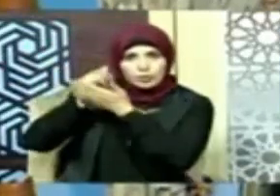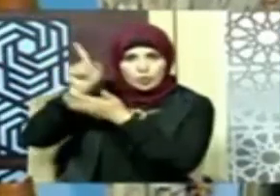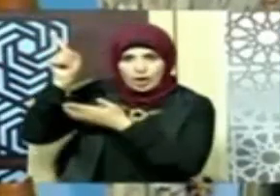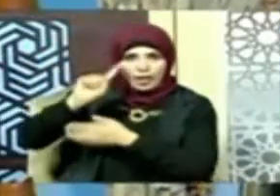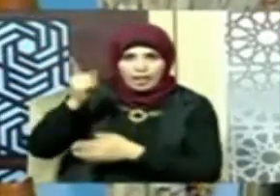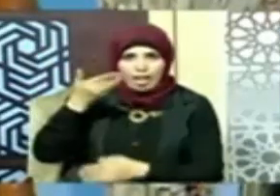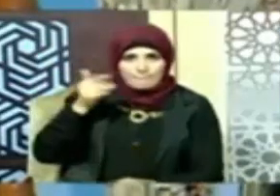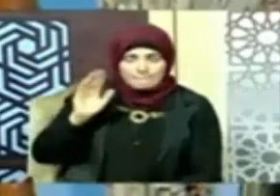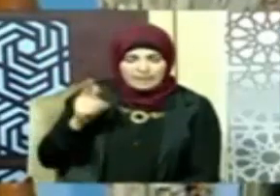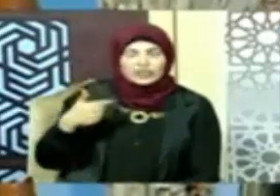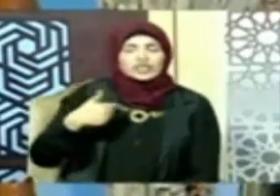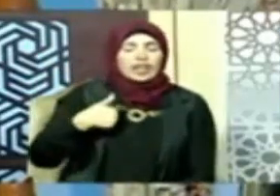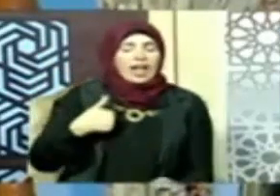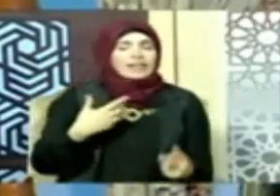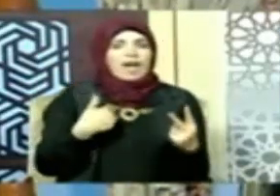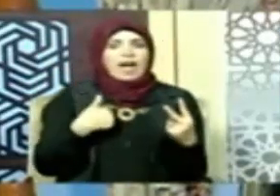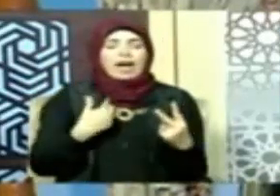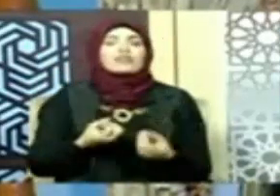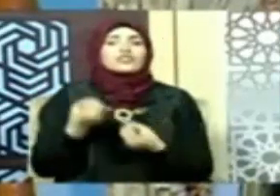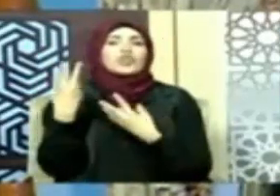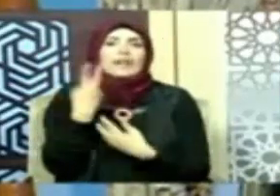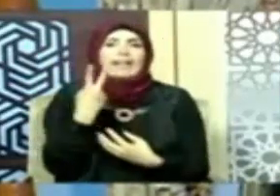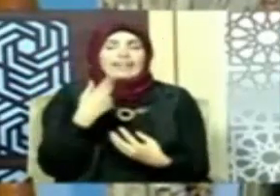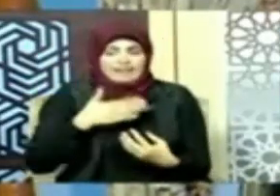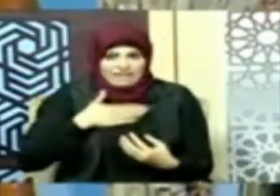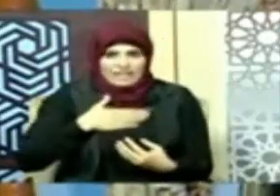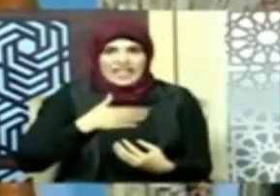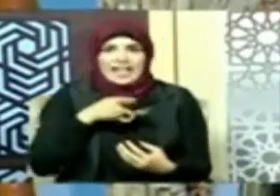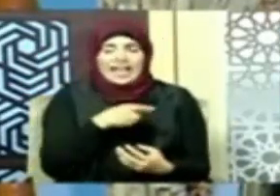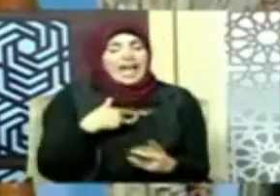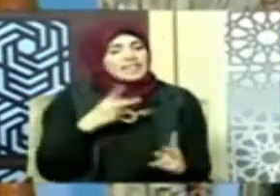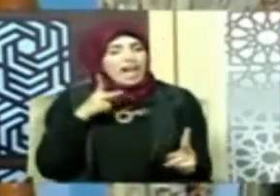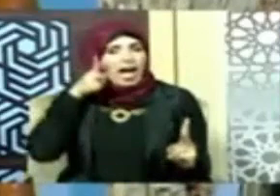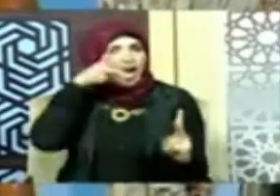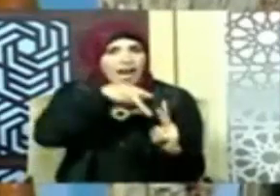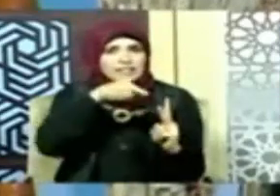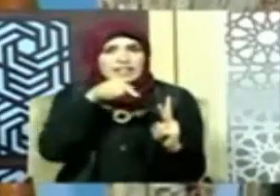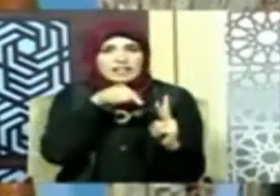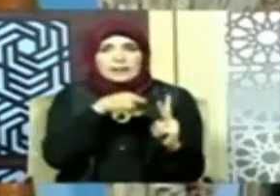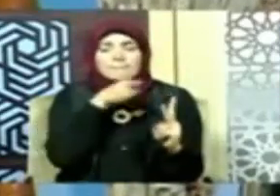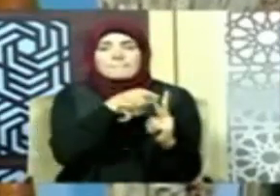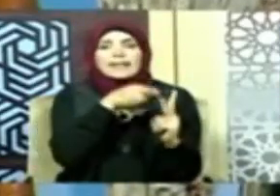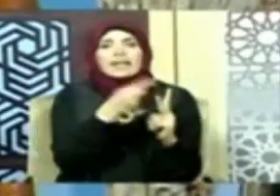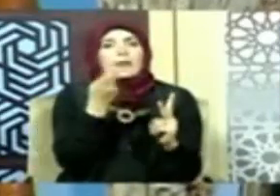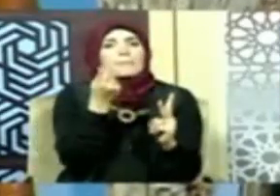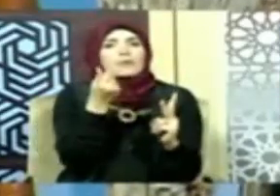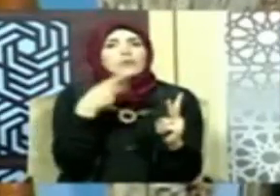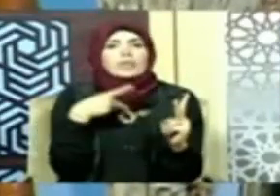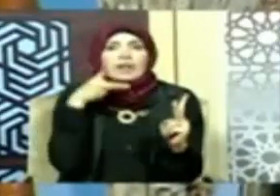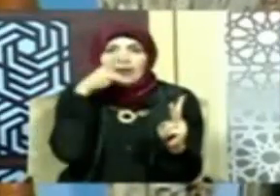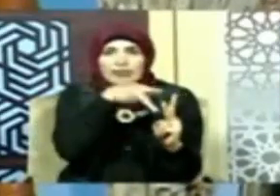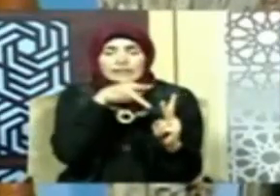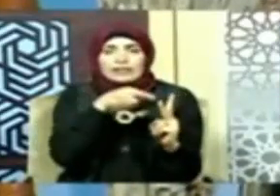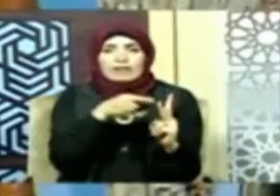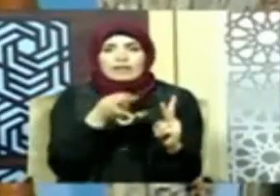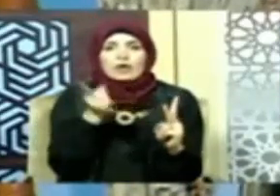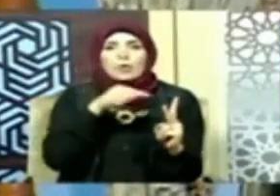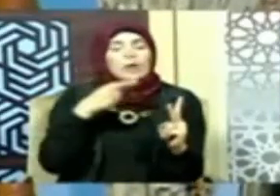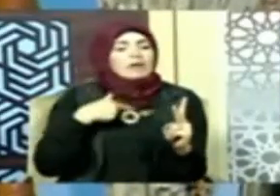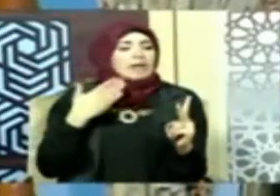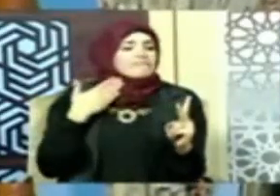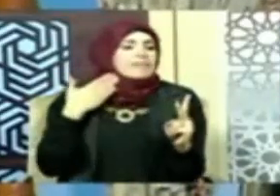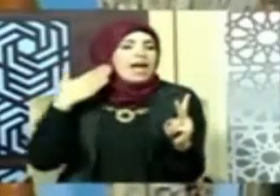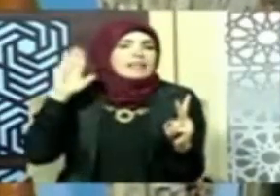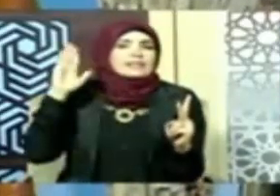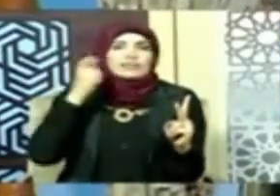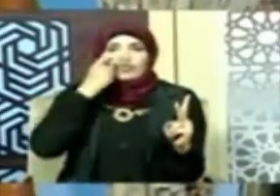لصاحبه وهو يحاوره: أنا أكثر منك مالا وأعز نفرا.